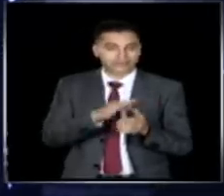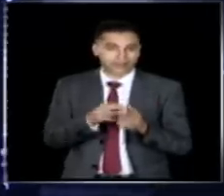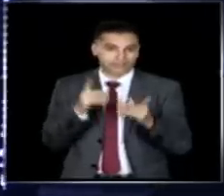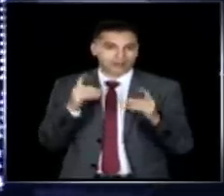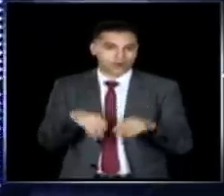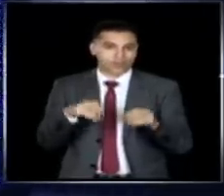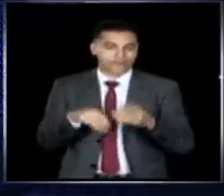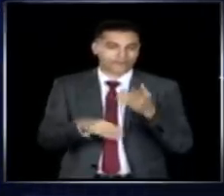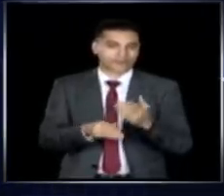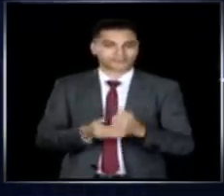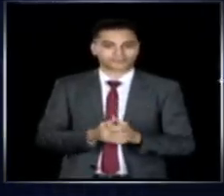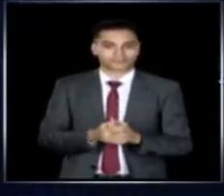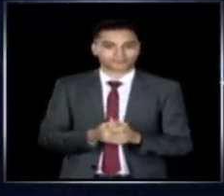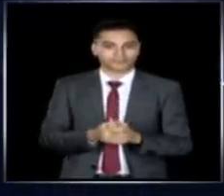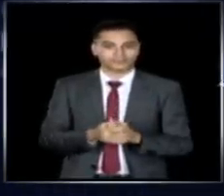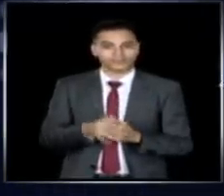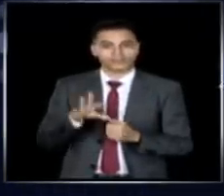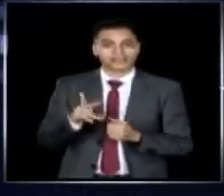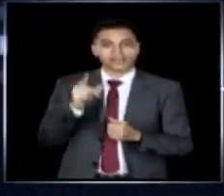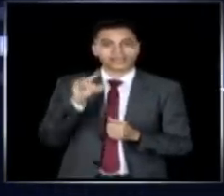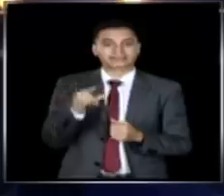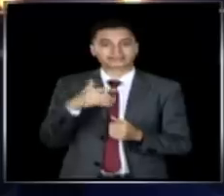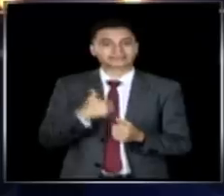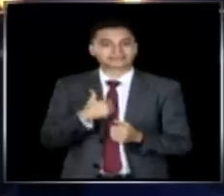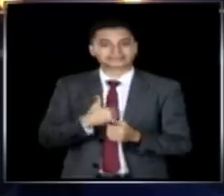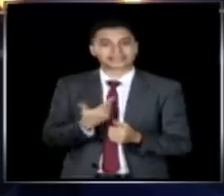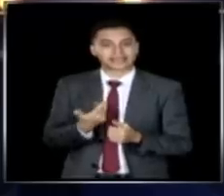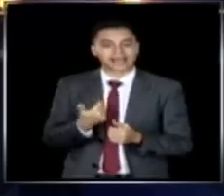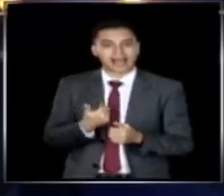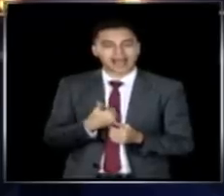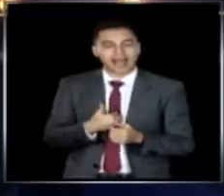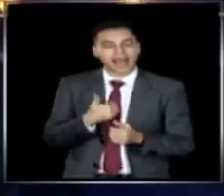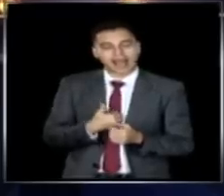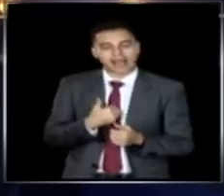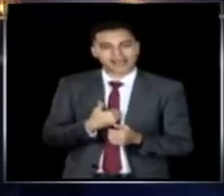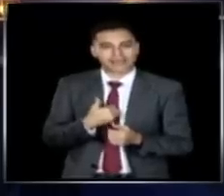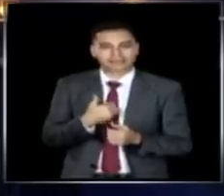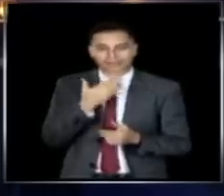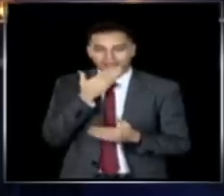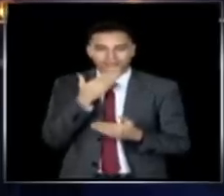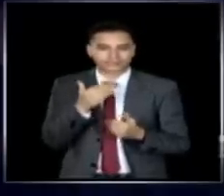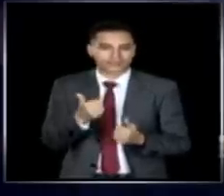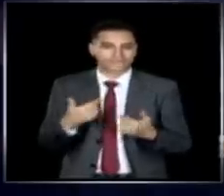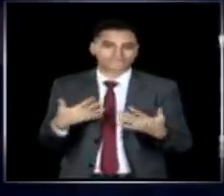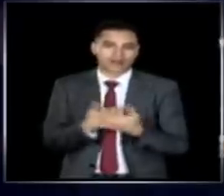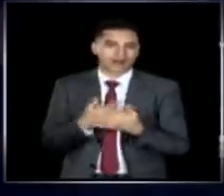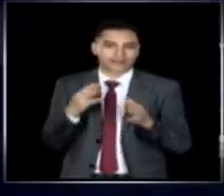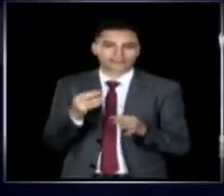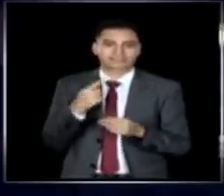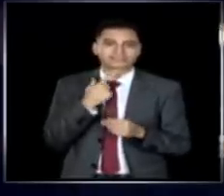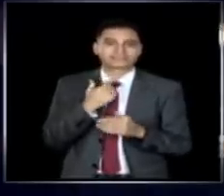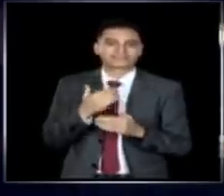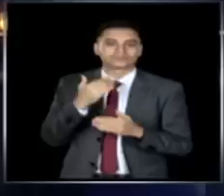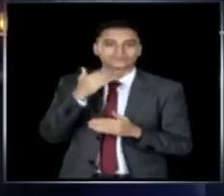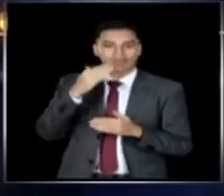هادي إحساسك إيه؟ هايب أكيد، عشان أول مرة. إيه أنت عايز تبقى عميد